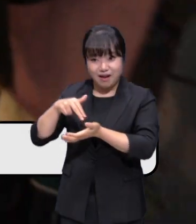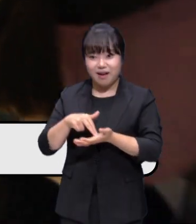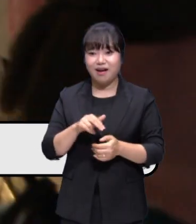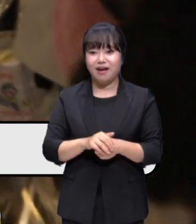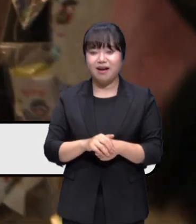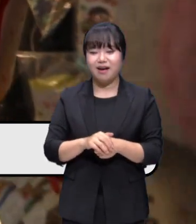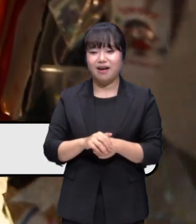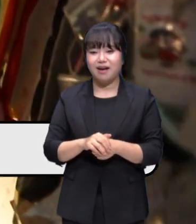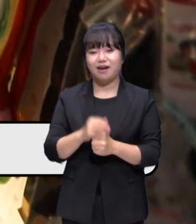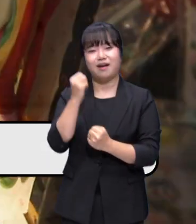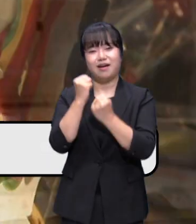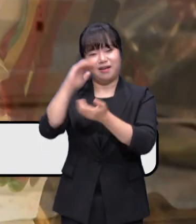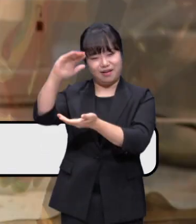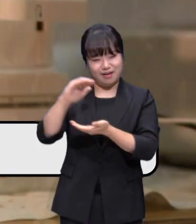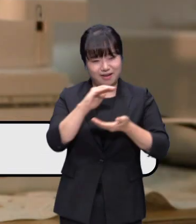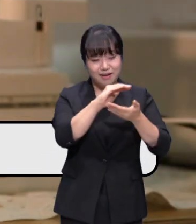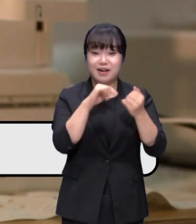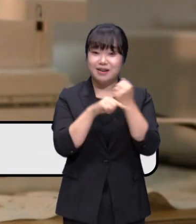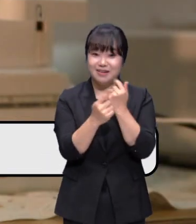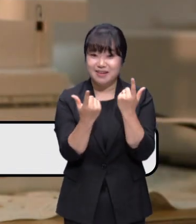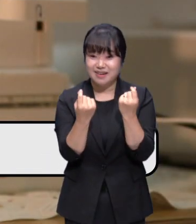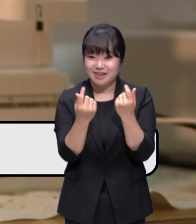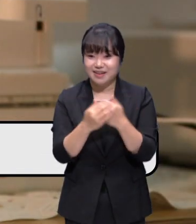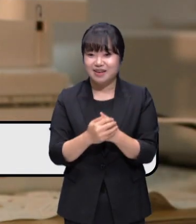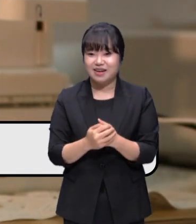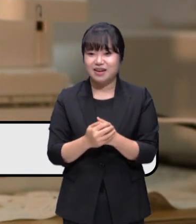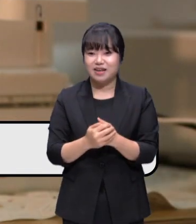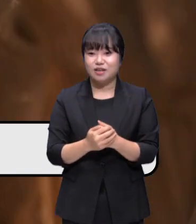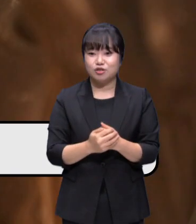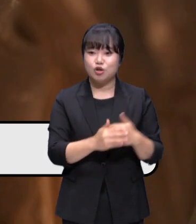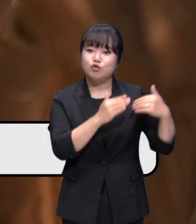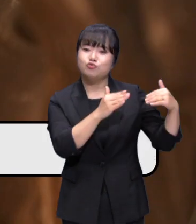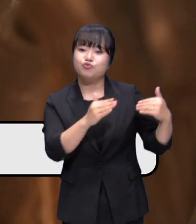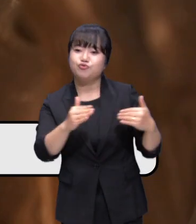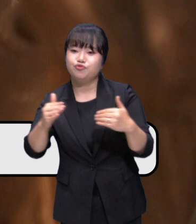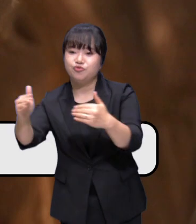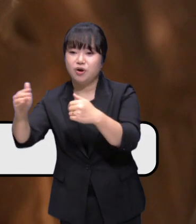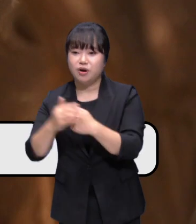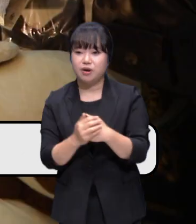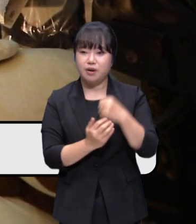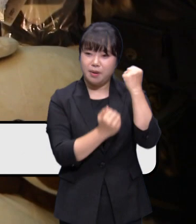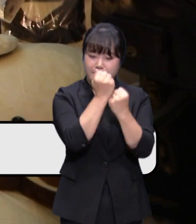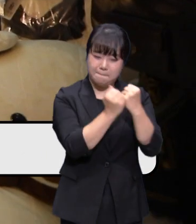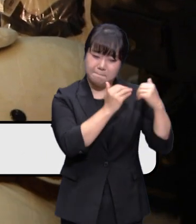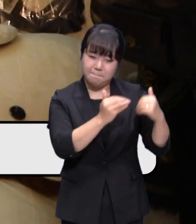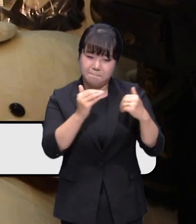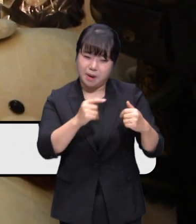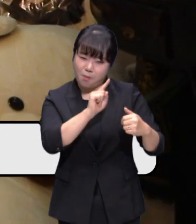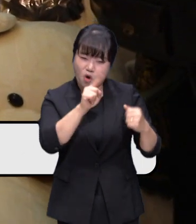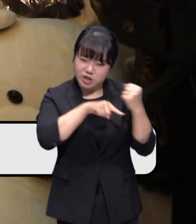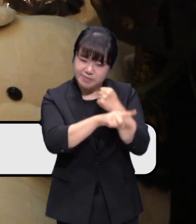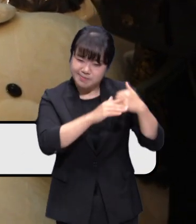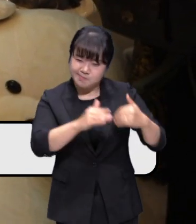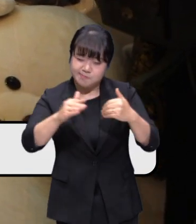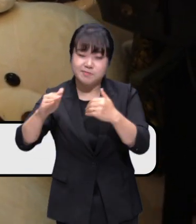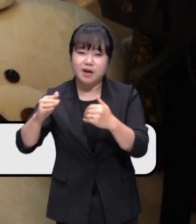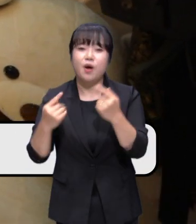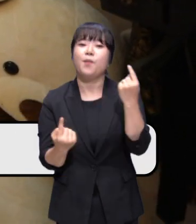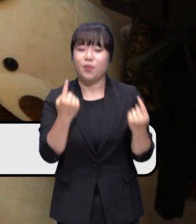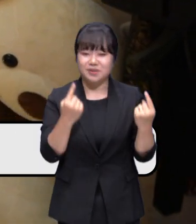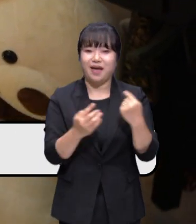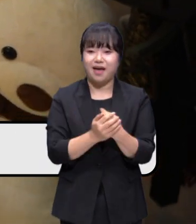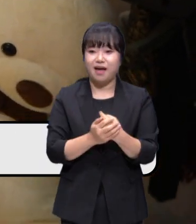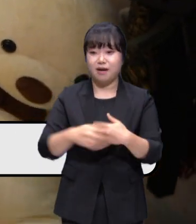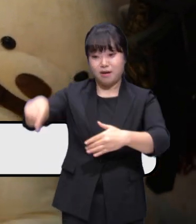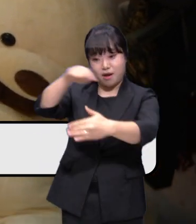대변하고 있다라고 말씀드리고 싶고요. 작품의 순서가 사실은 어떤 논리적으로 배열된 것이기보다는 공간 안에